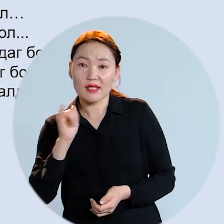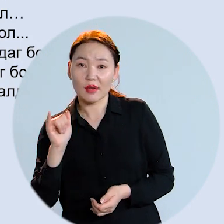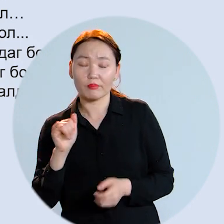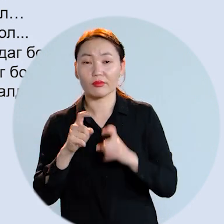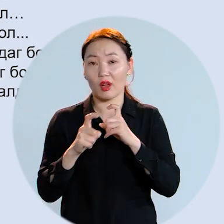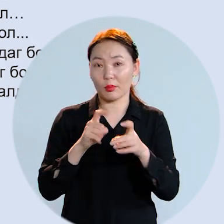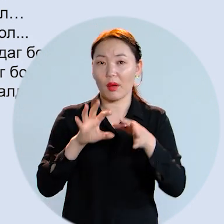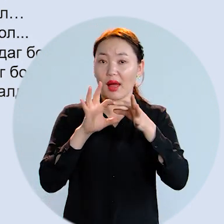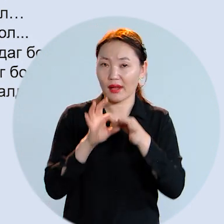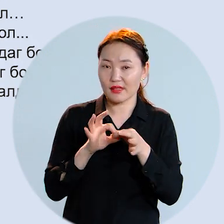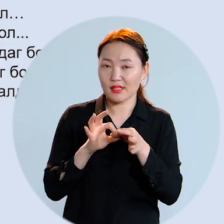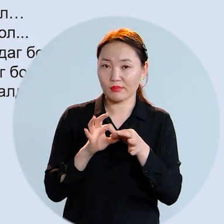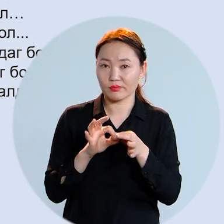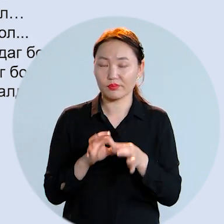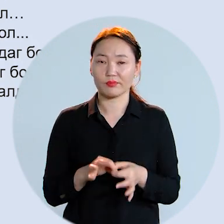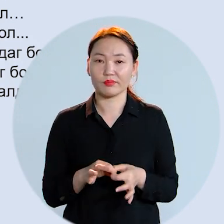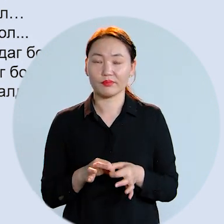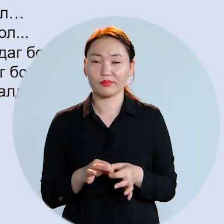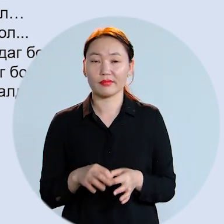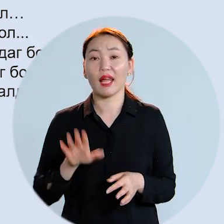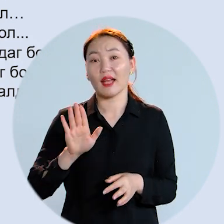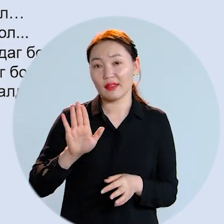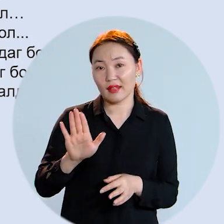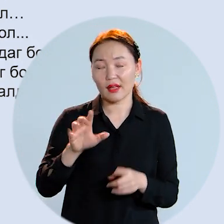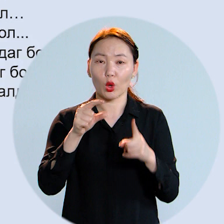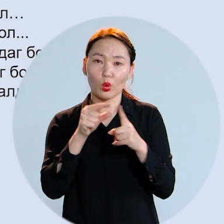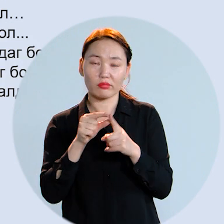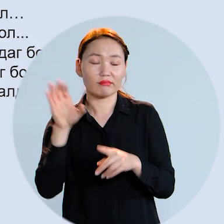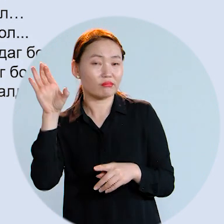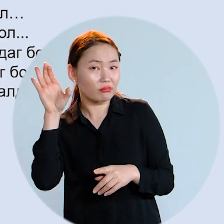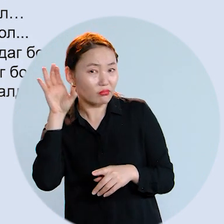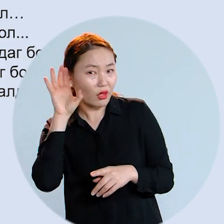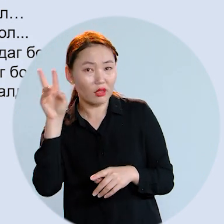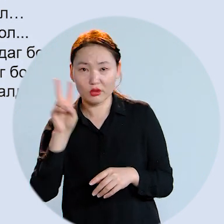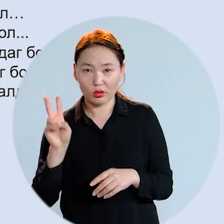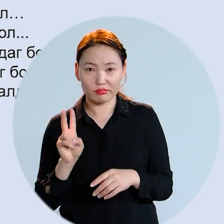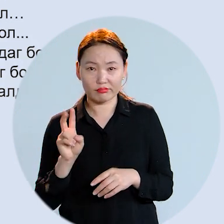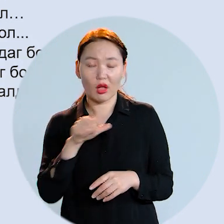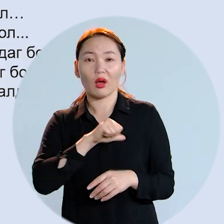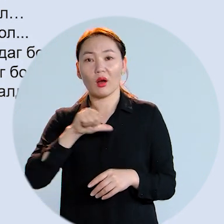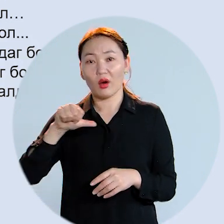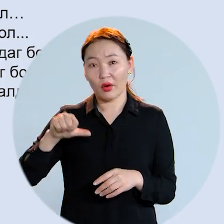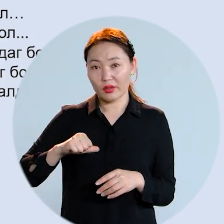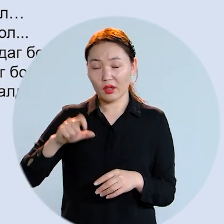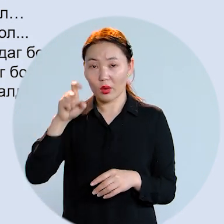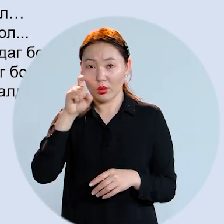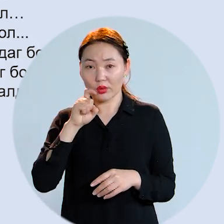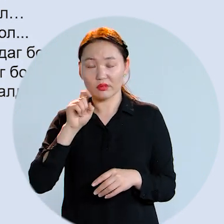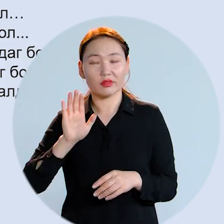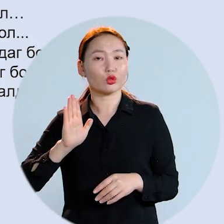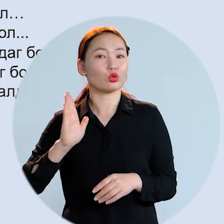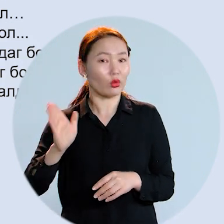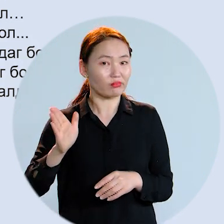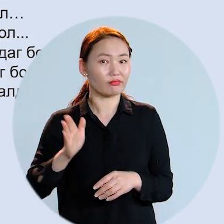би түрүүчс дурдчихсан тийм ээ. Таны үг яриаг сонсдоггүй хэтэрхий өөрийнхөөрөө байдаг тийм ээ. Чиний